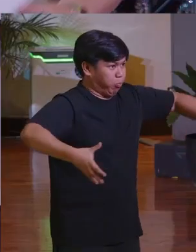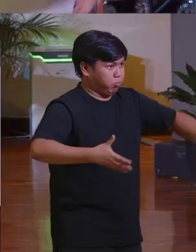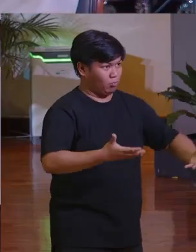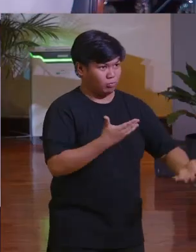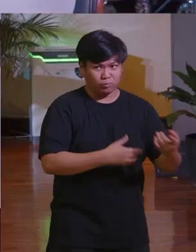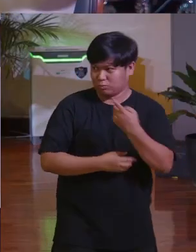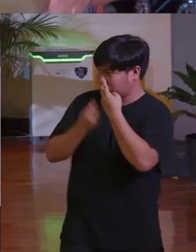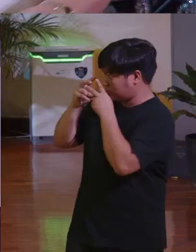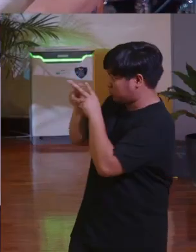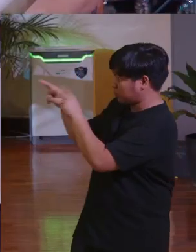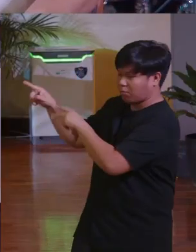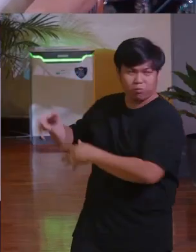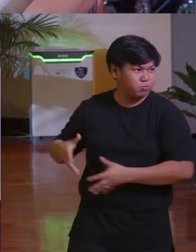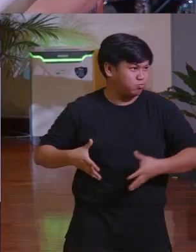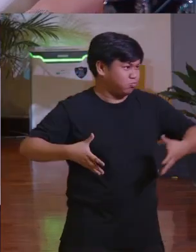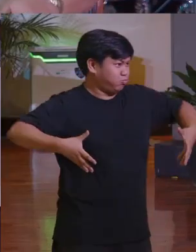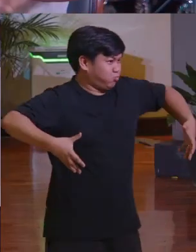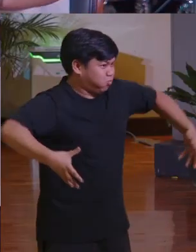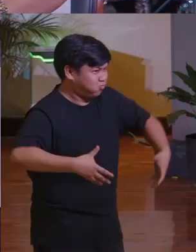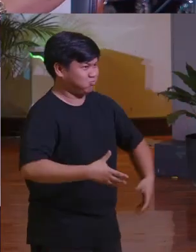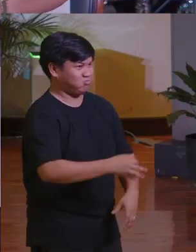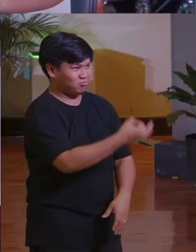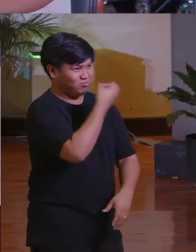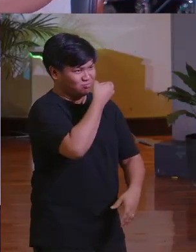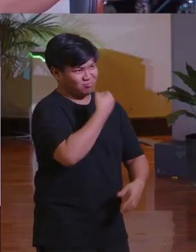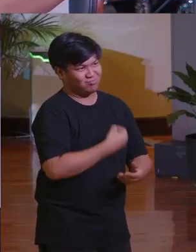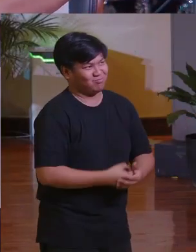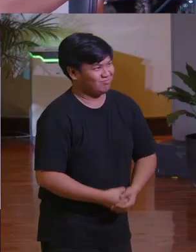no? Huwag ganon.